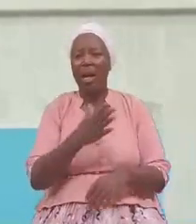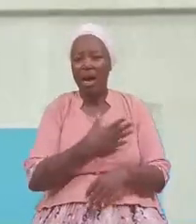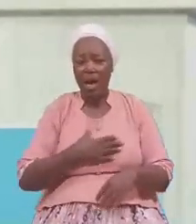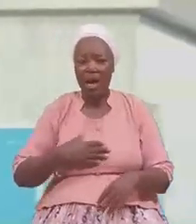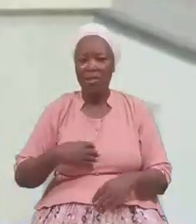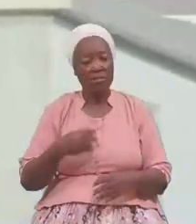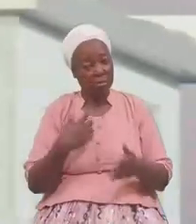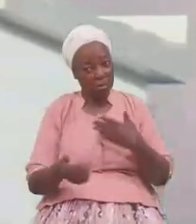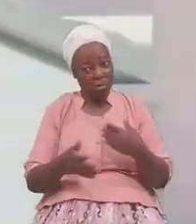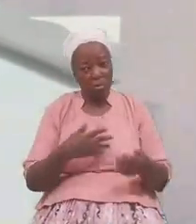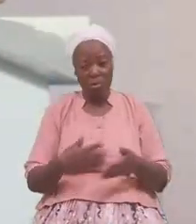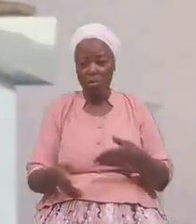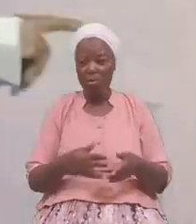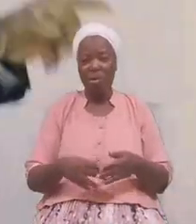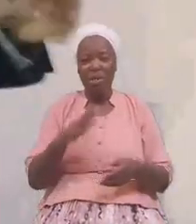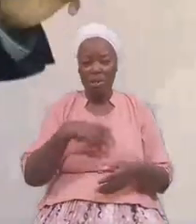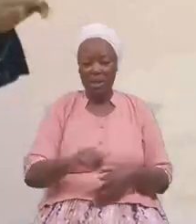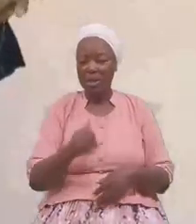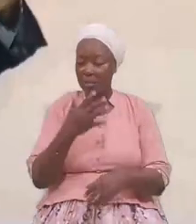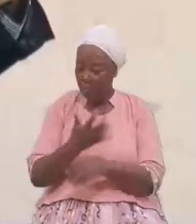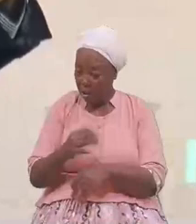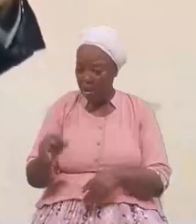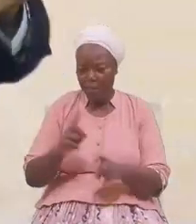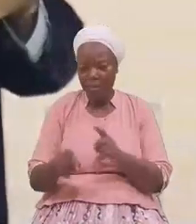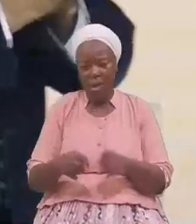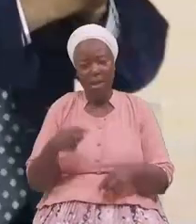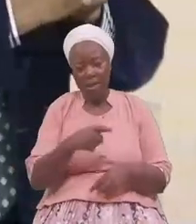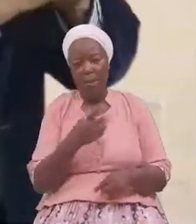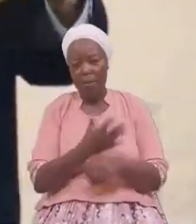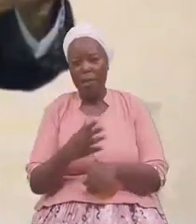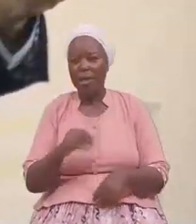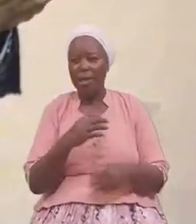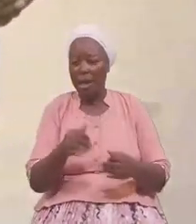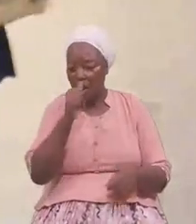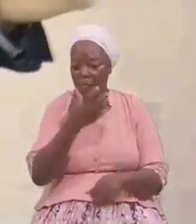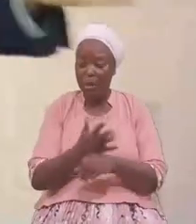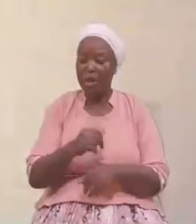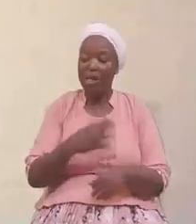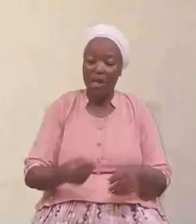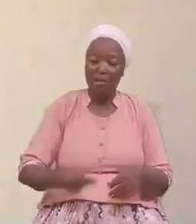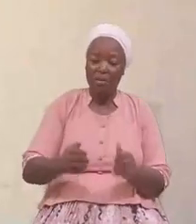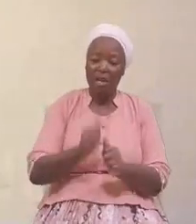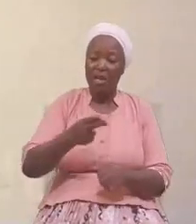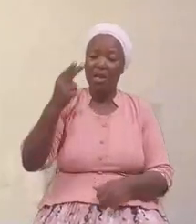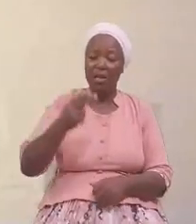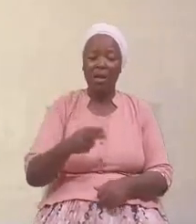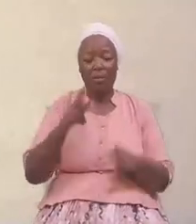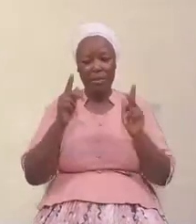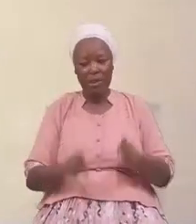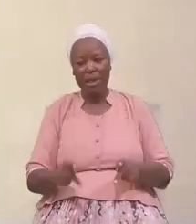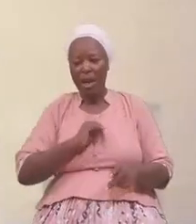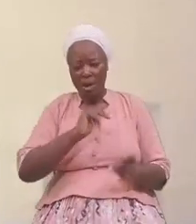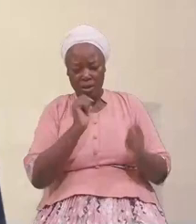s'il mendiait toujours, je mendie auprès d'une personnalité élevée. Je me détourne des personnes